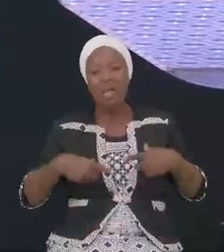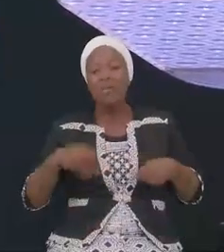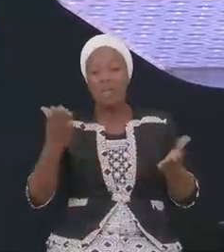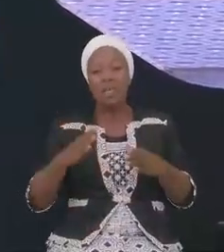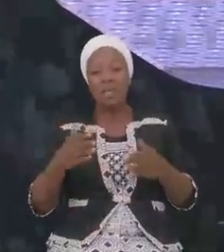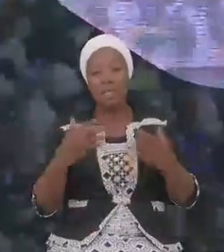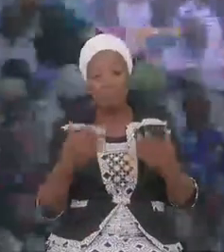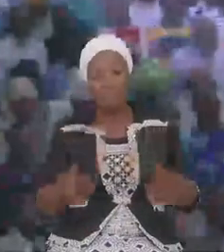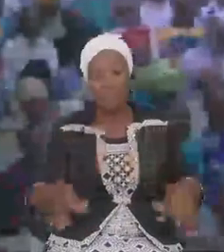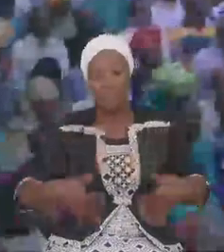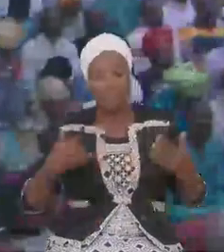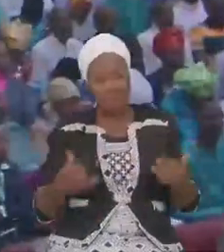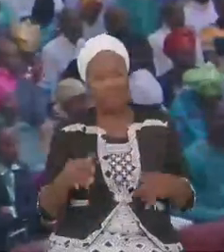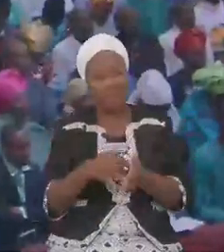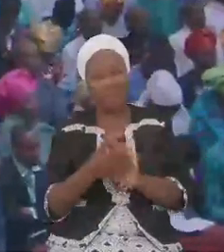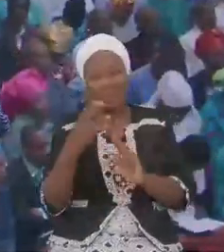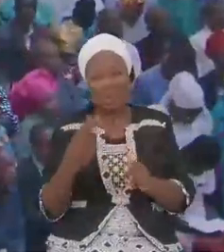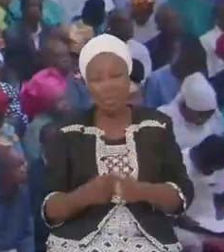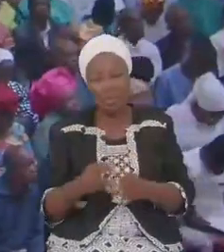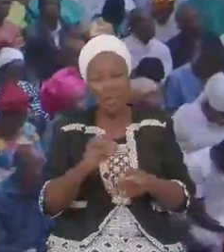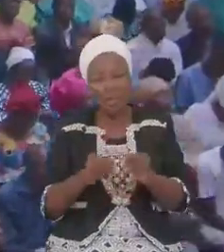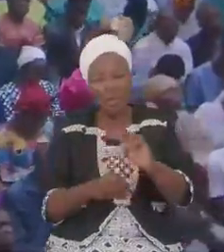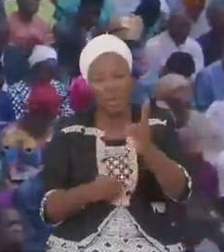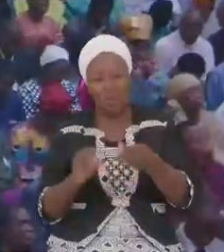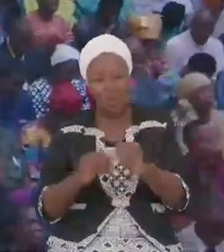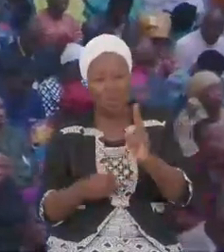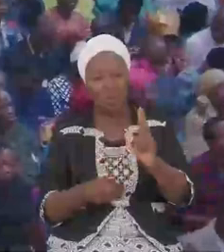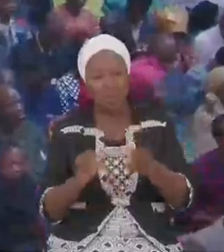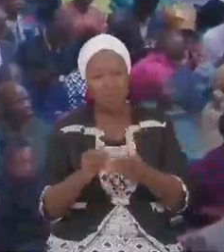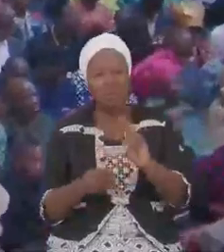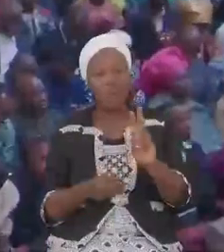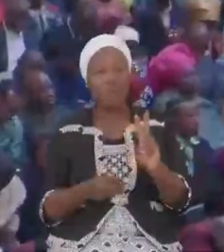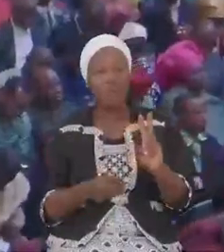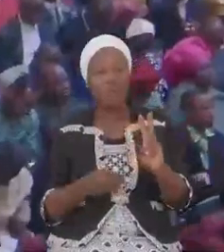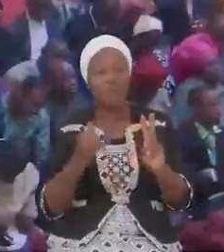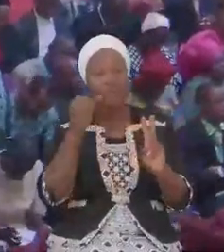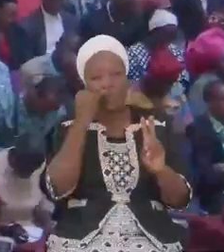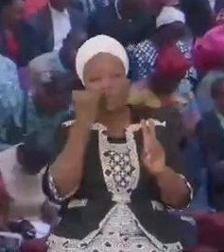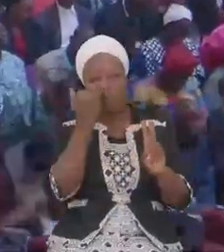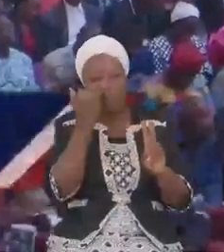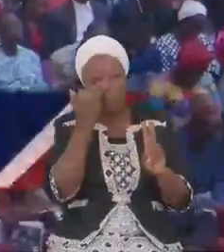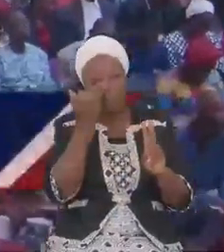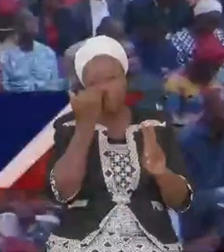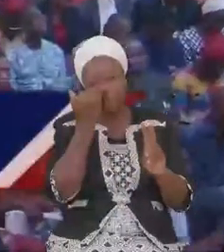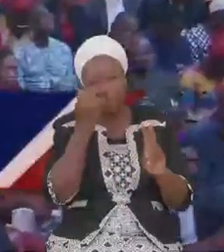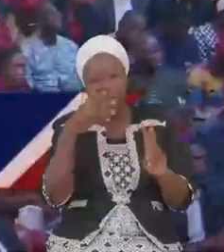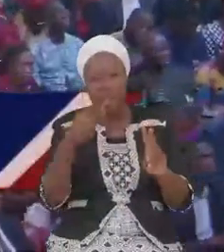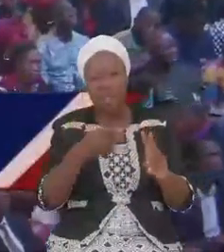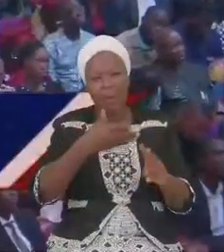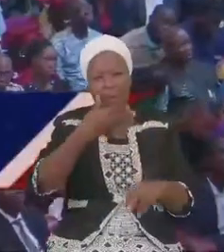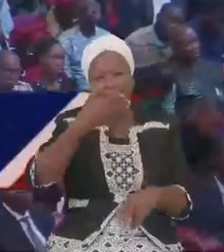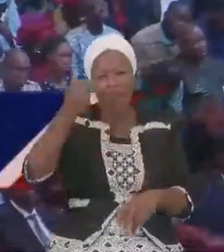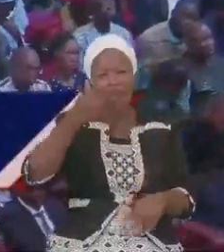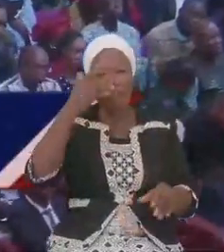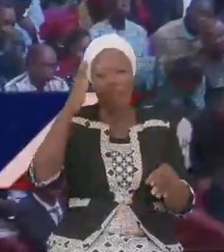nom de Jésus-Christ. Voyons le deuxième point ici. Les promesses meilleures dans